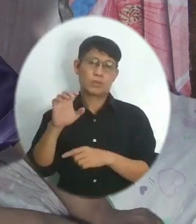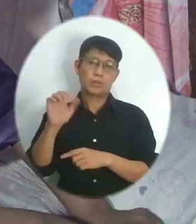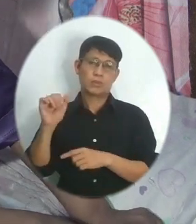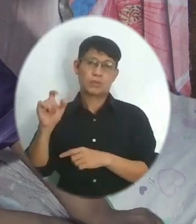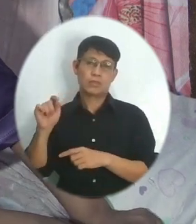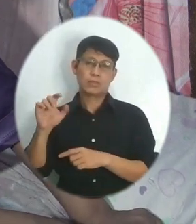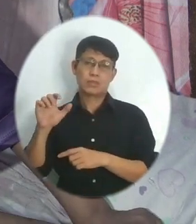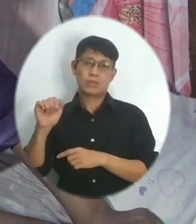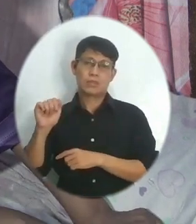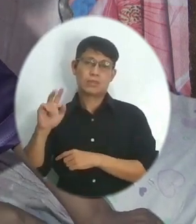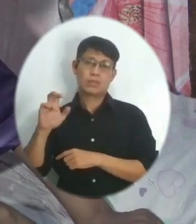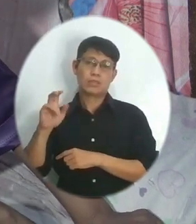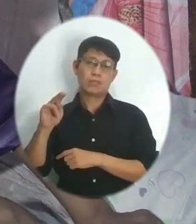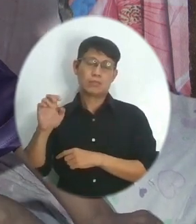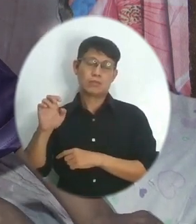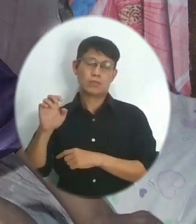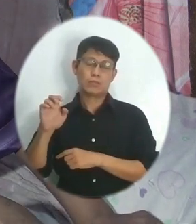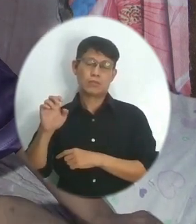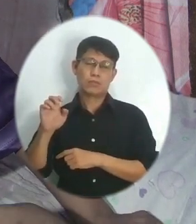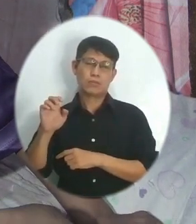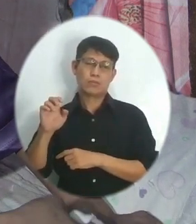ang East Avenue. Yun po,